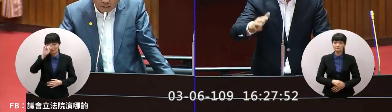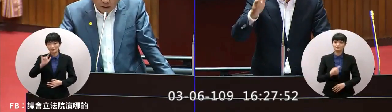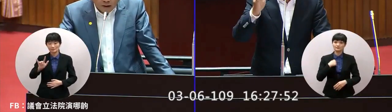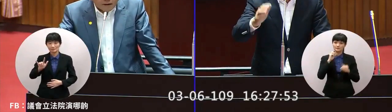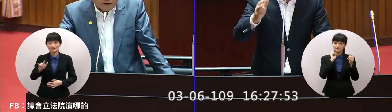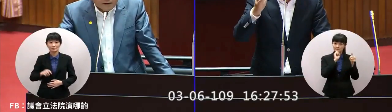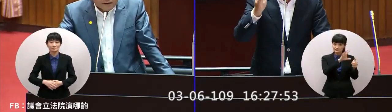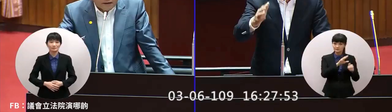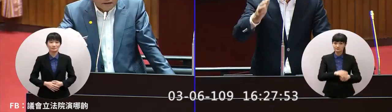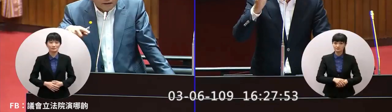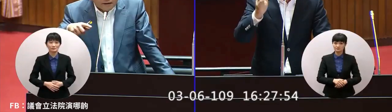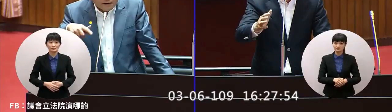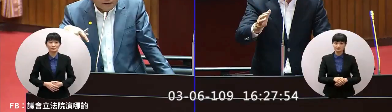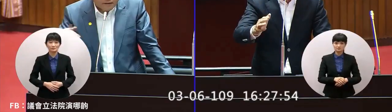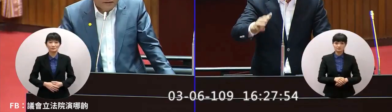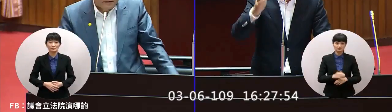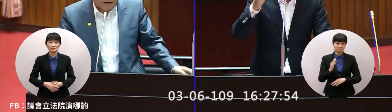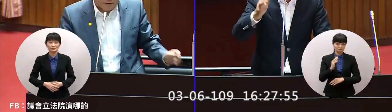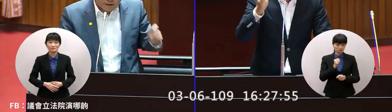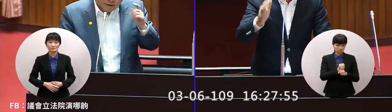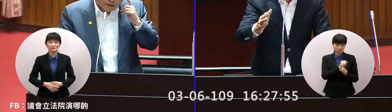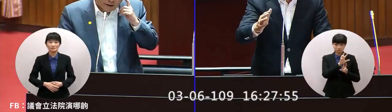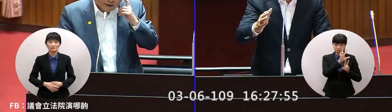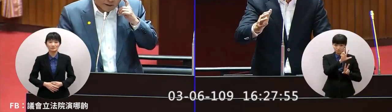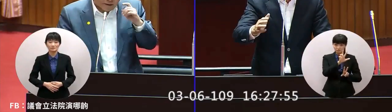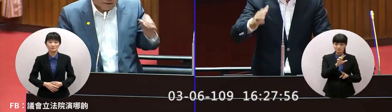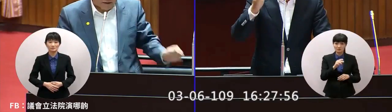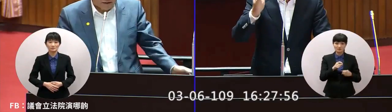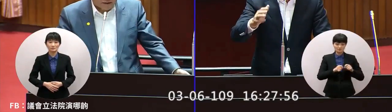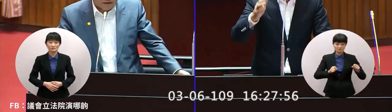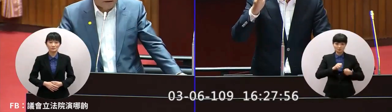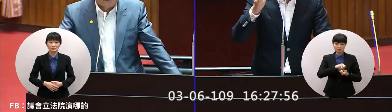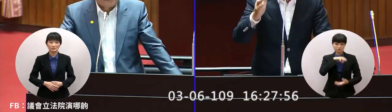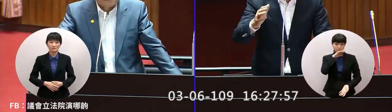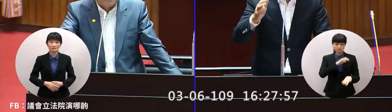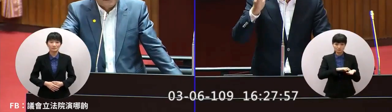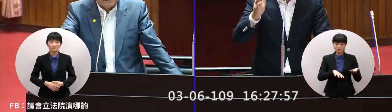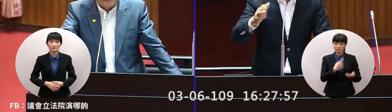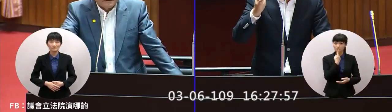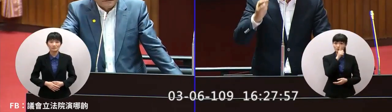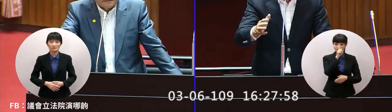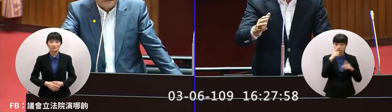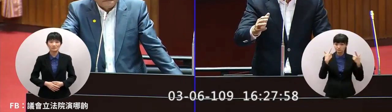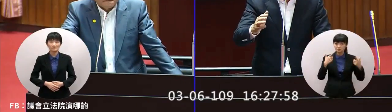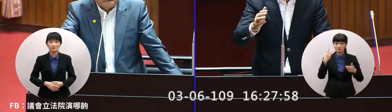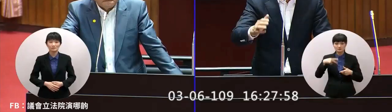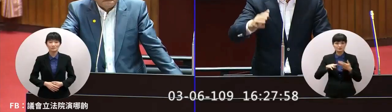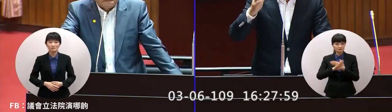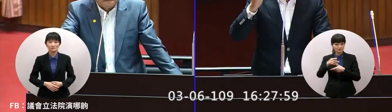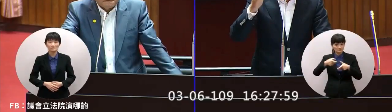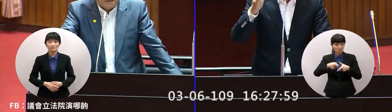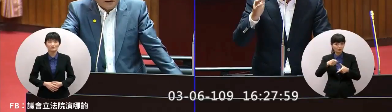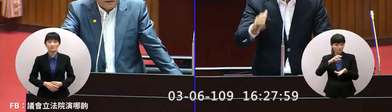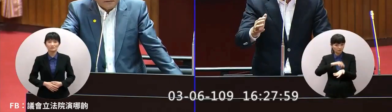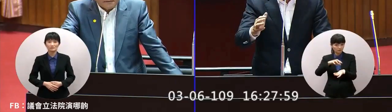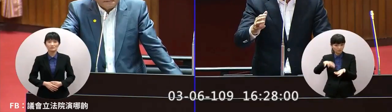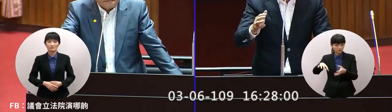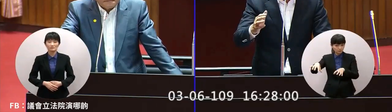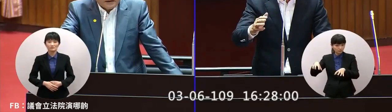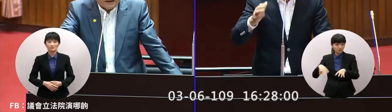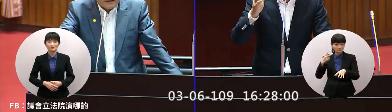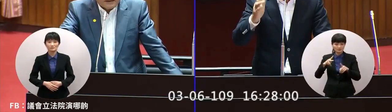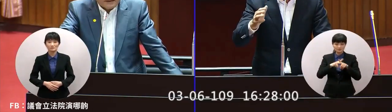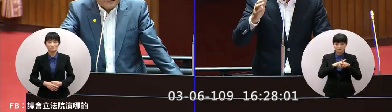长讲哈，他是落实在执行，而且不是只有长庚一家医院，还有很多的，包含我们的公立医院，甚至于我们的诊